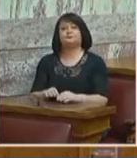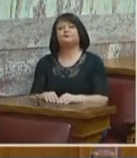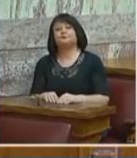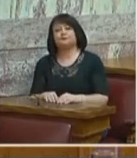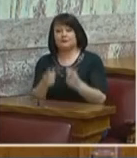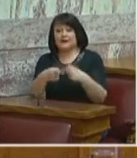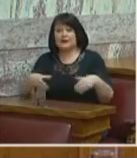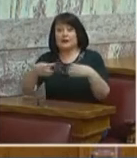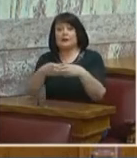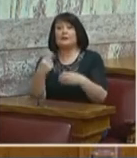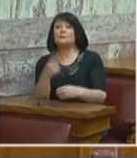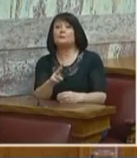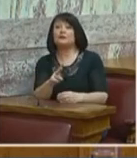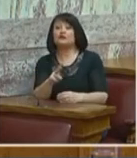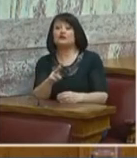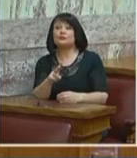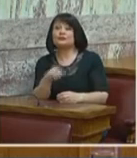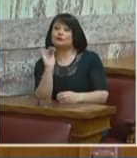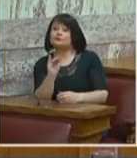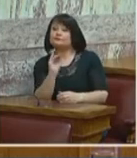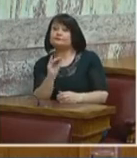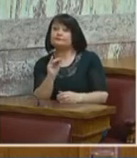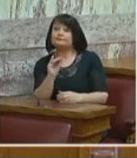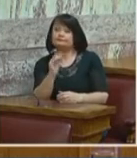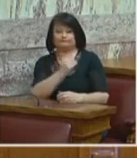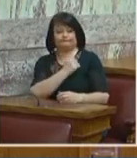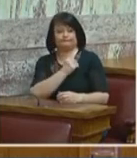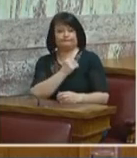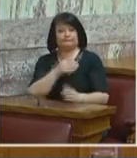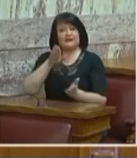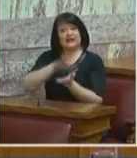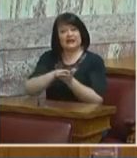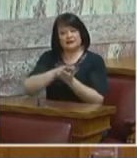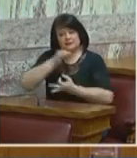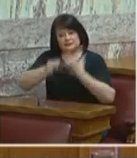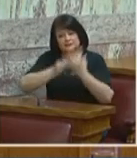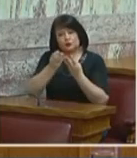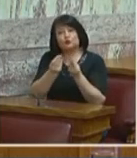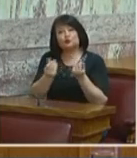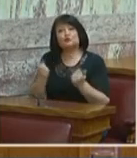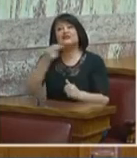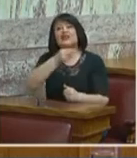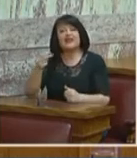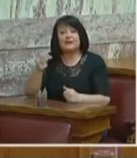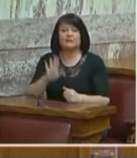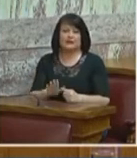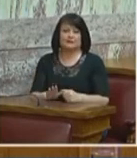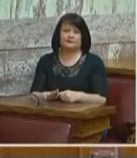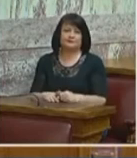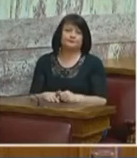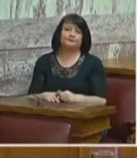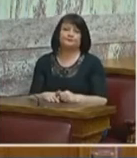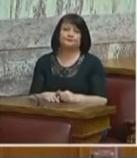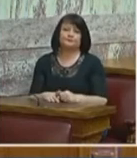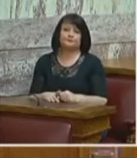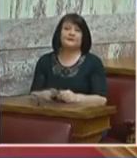σας ζητούσα να με καλέσει να καταθέσω τις ουσίες της υπόθεσης μετά και την επιβαλλομένη εξέταση